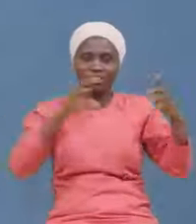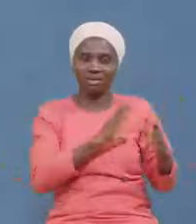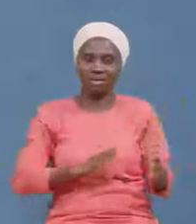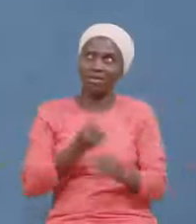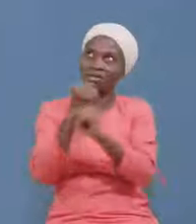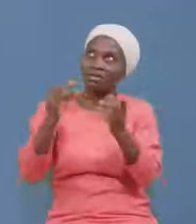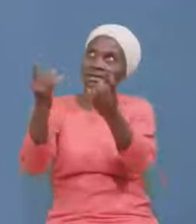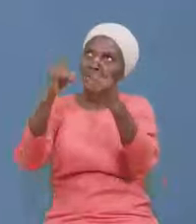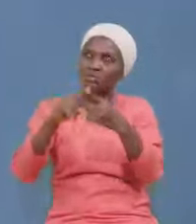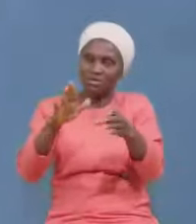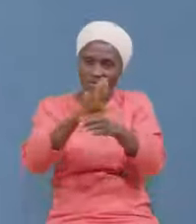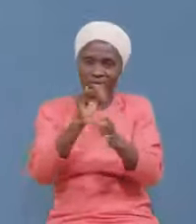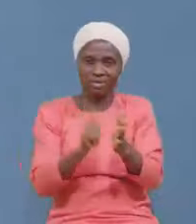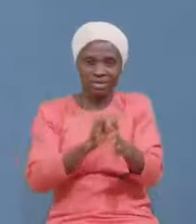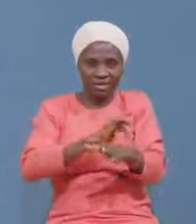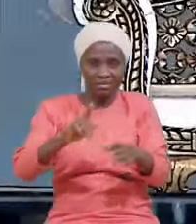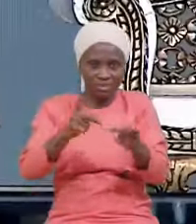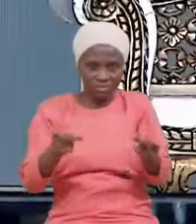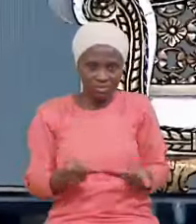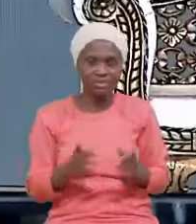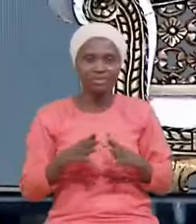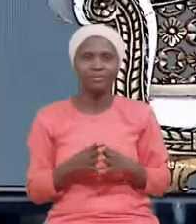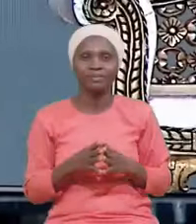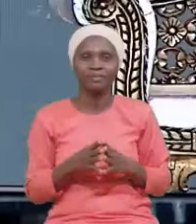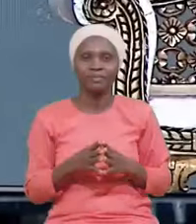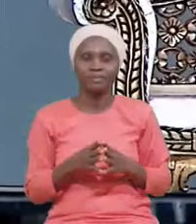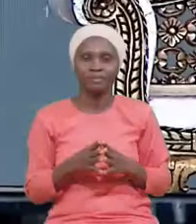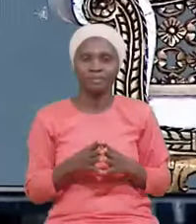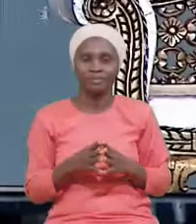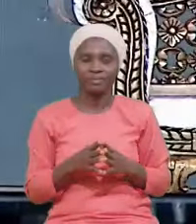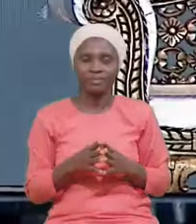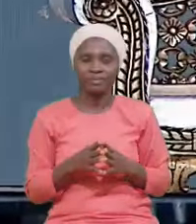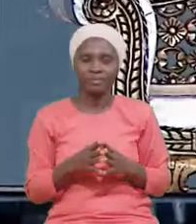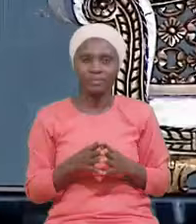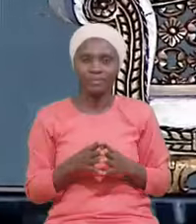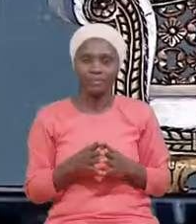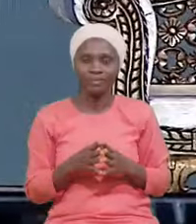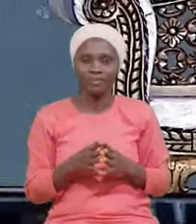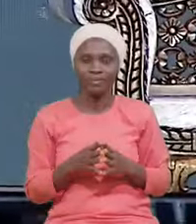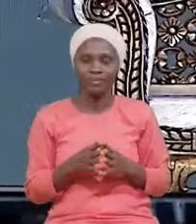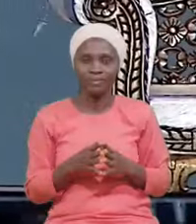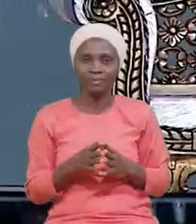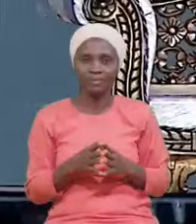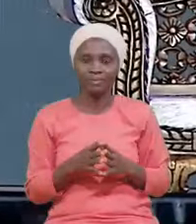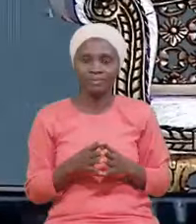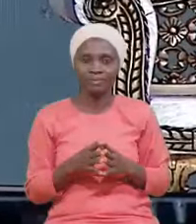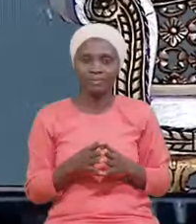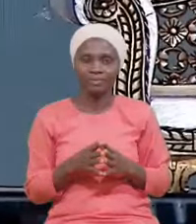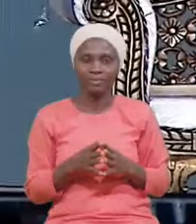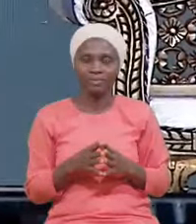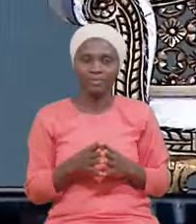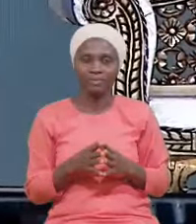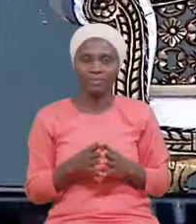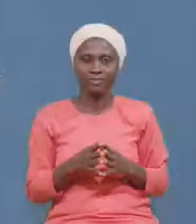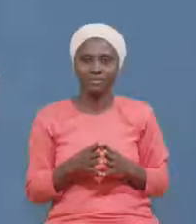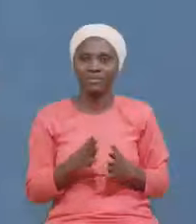that vacuum. నా హృదయములోను ప్రాణములోను జీవితములో ఉన్న ఖాళీ స్థలమైన శూన్యాన్ని రక్షకుడైన యేసుక్రీస్తు మాత్రమే